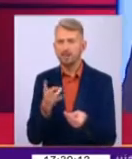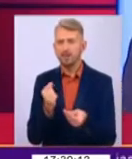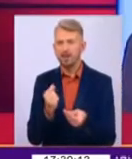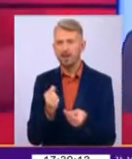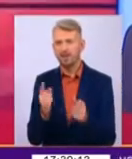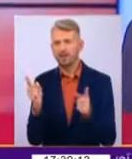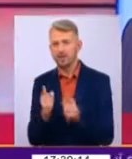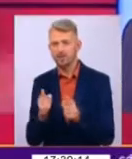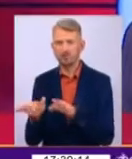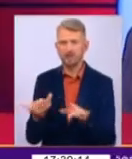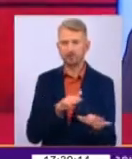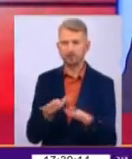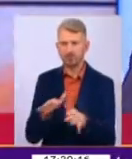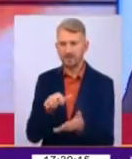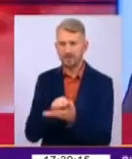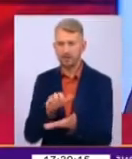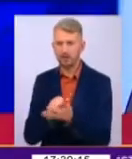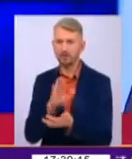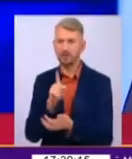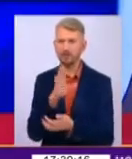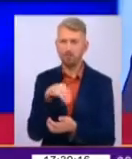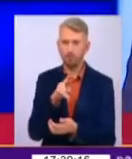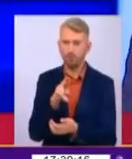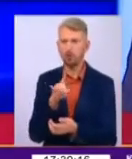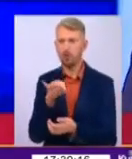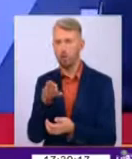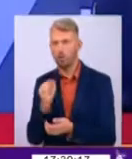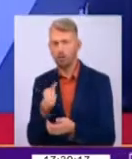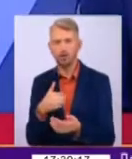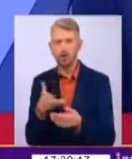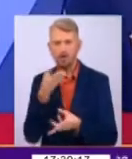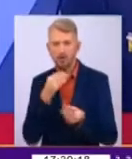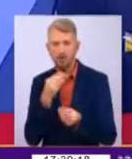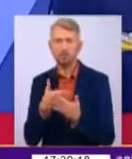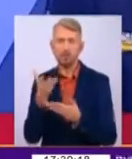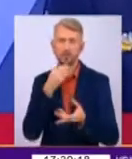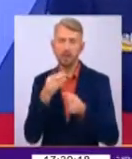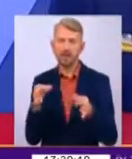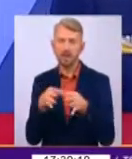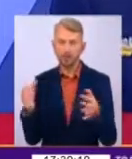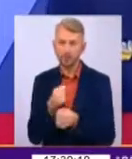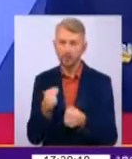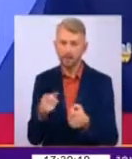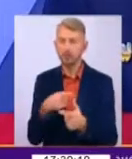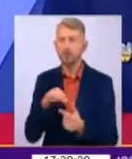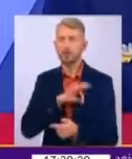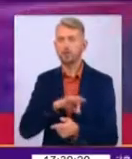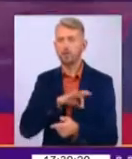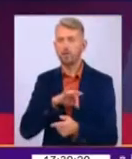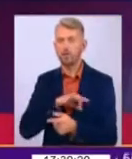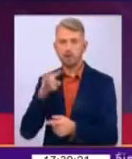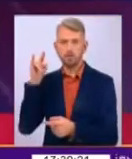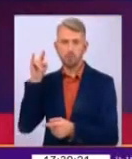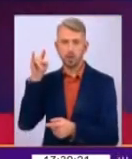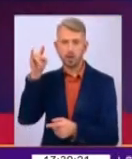взвод, рота, серйозні імітатори, наприклад, імітатор ядерного взриву, чи застосувати хоча б проліт